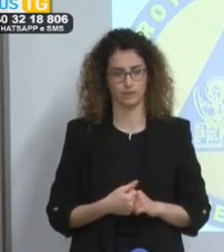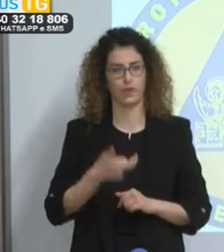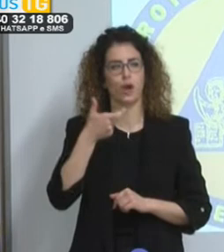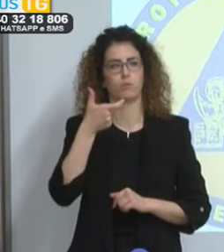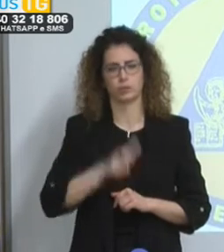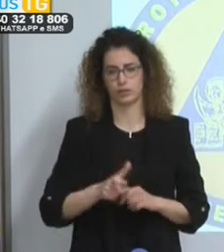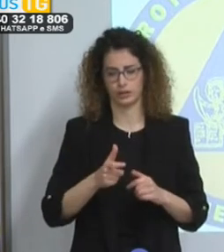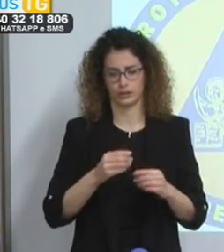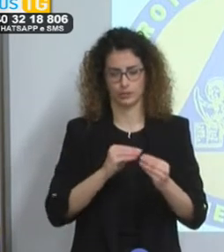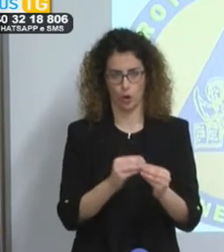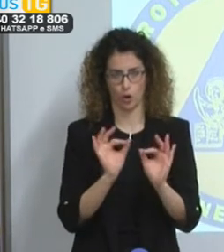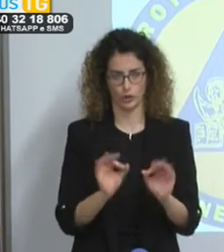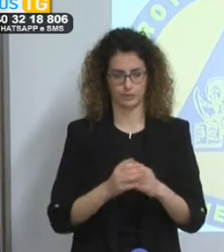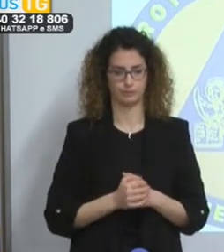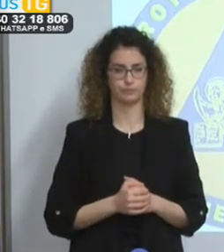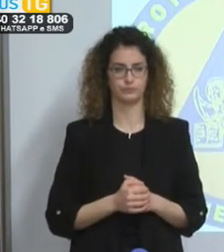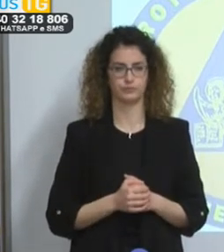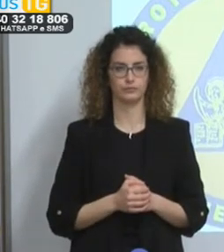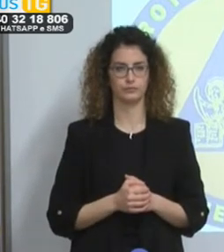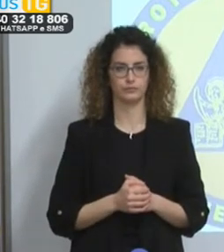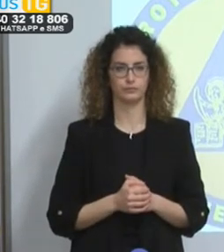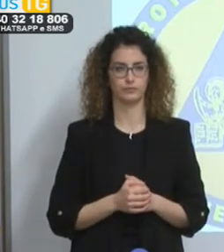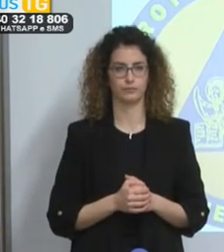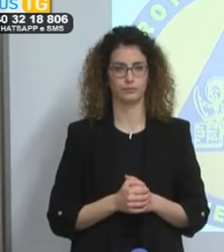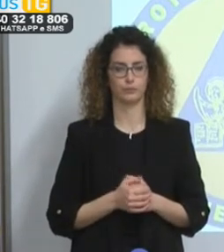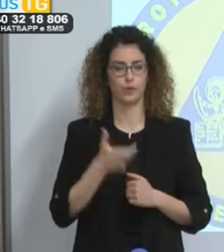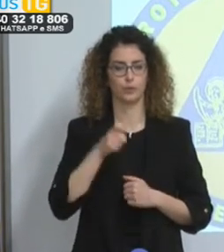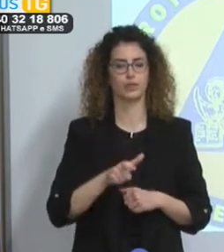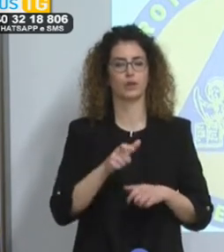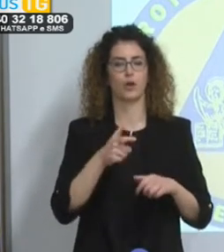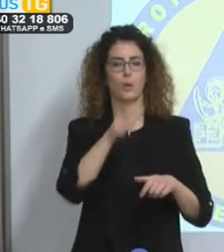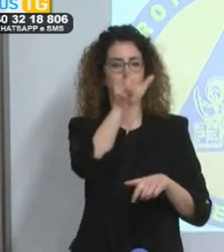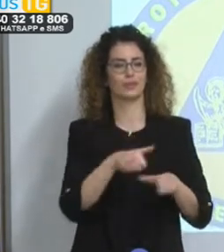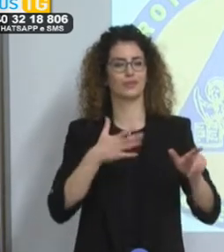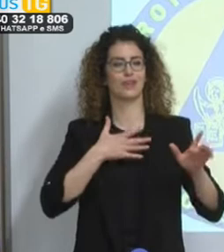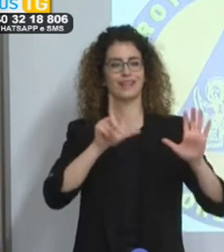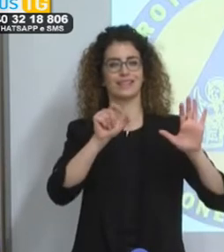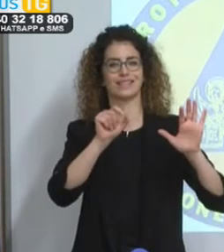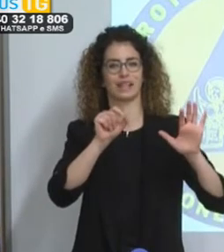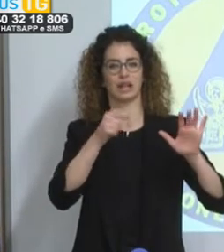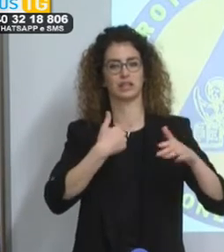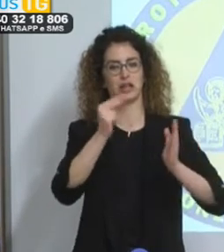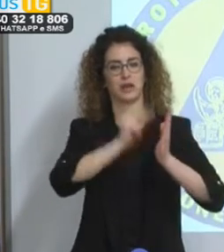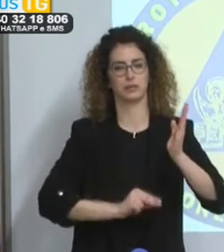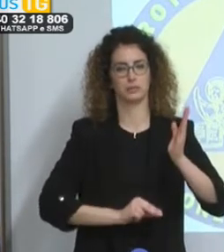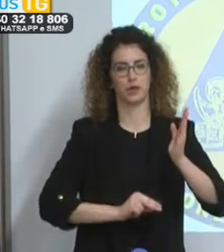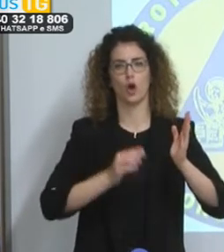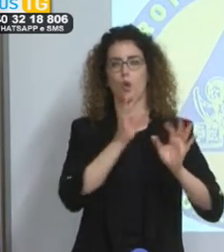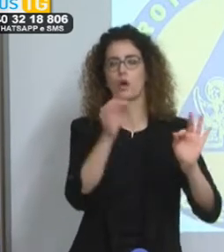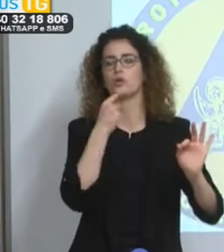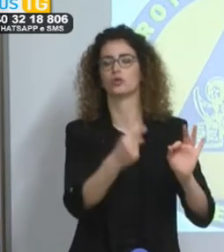Perché facciamo questo? Perché il settantenne che si prenota, qualcuno dice ma può prenotarsi anche